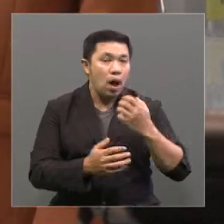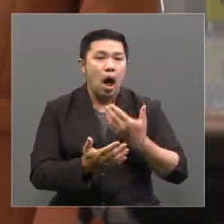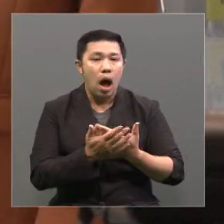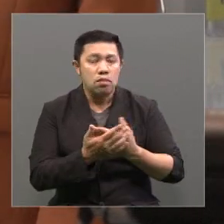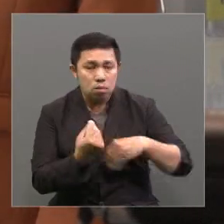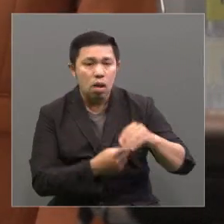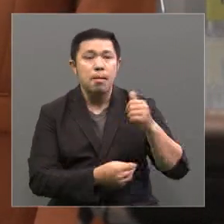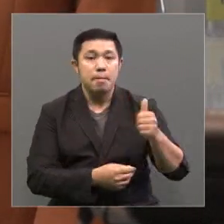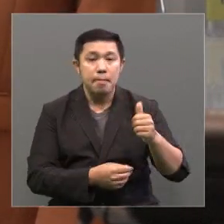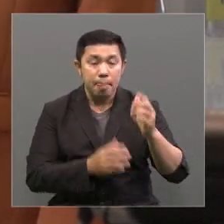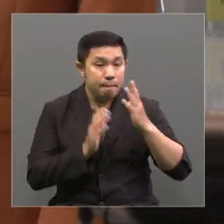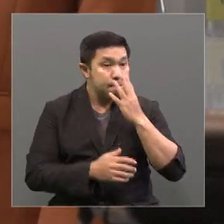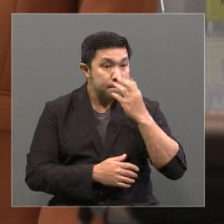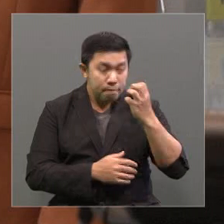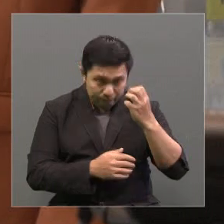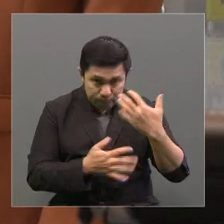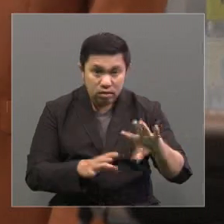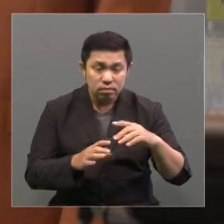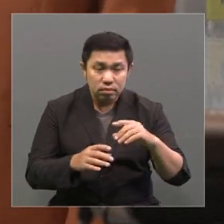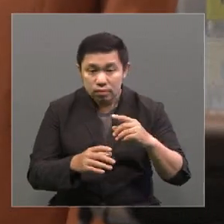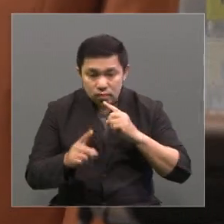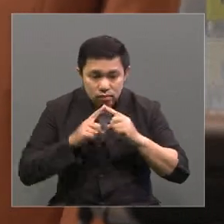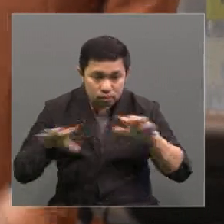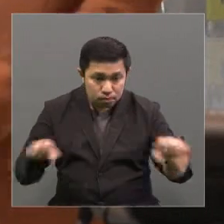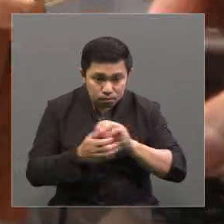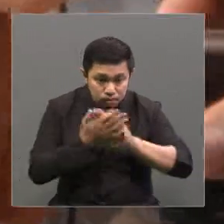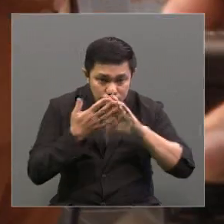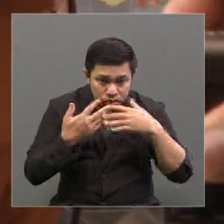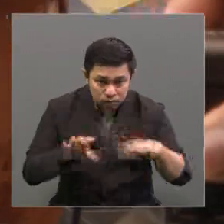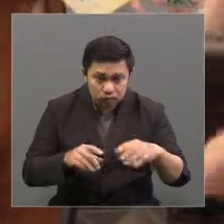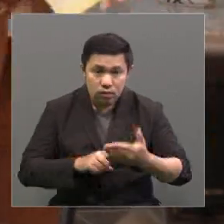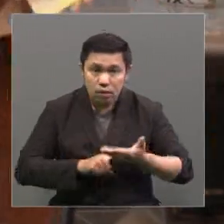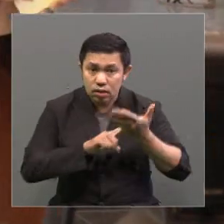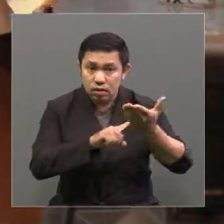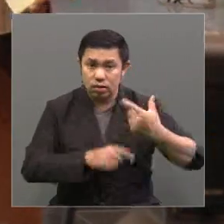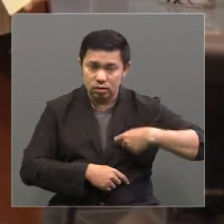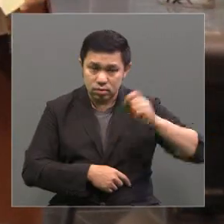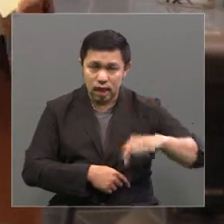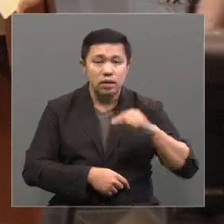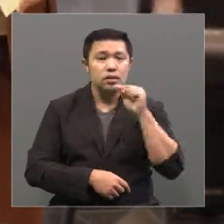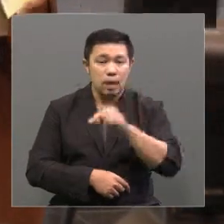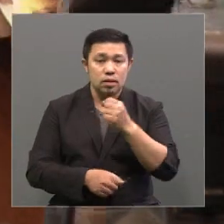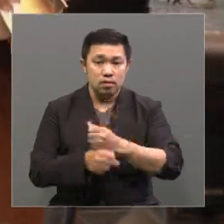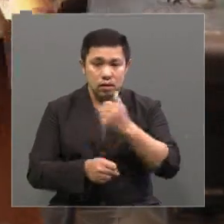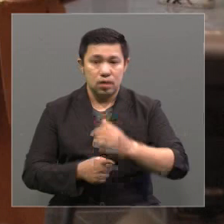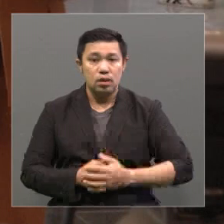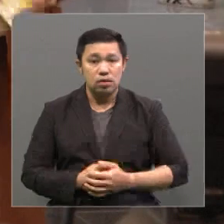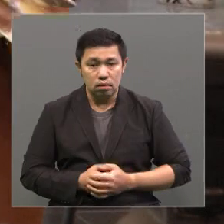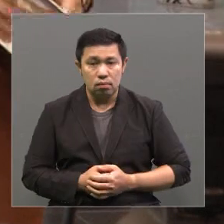เร็วขึ้นด้วยซึ่งหากผู้เสียหายเข้าสู่กระบวนการไกล่เกลี่ยแล้วก็จะทำเรื่องต่อศาลให้บังคับคดีได้ทันทีค่ะ